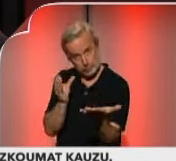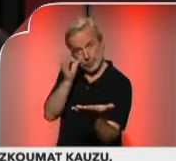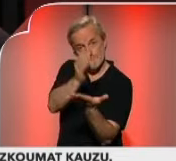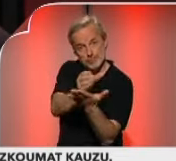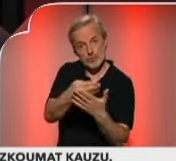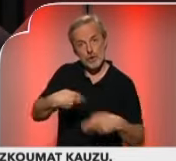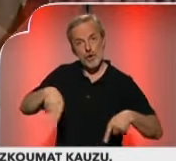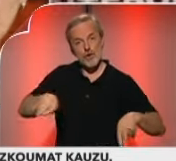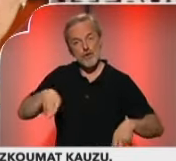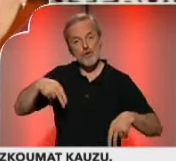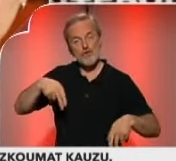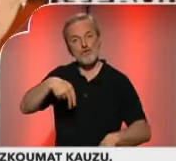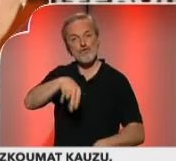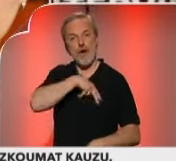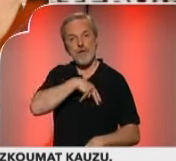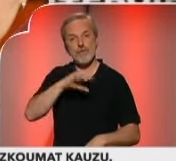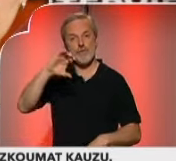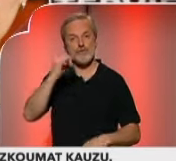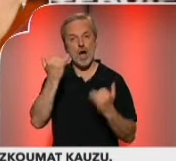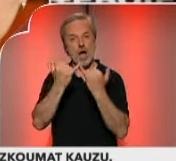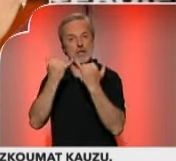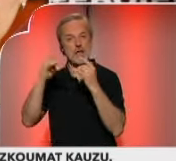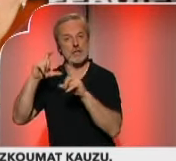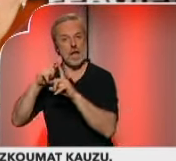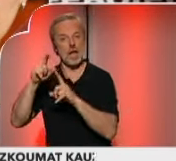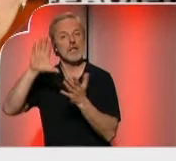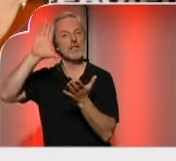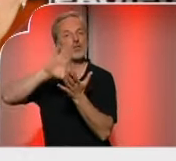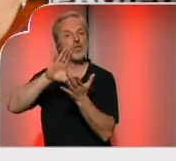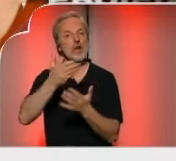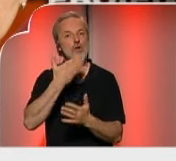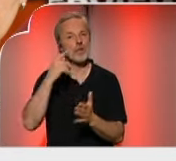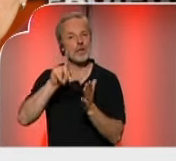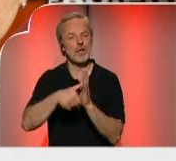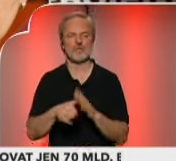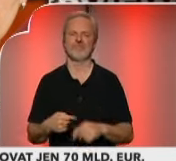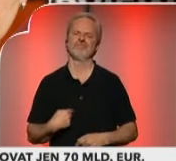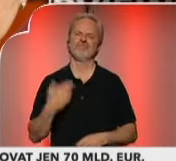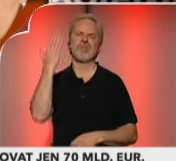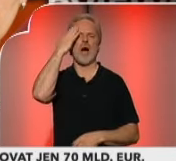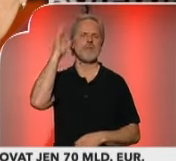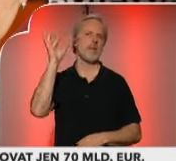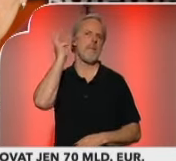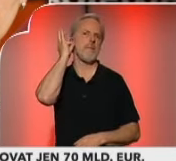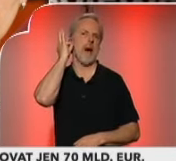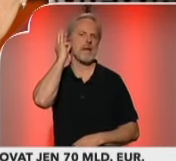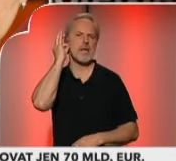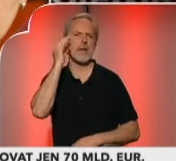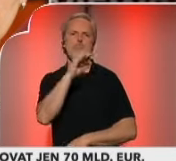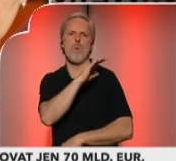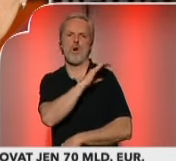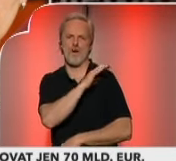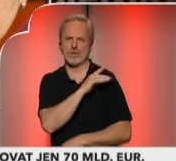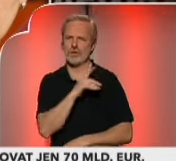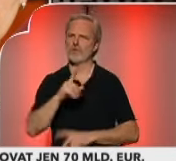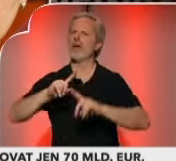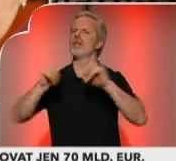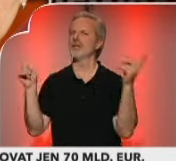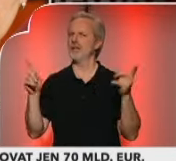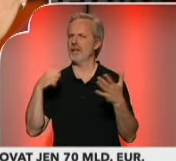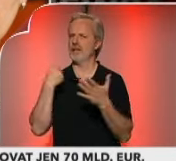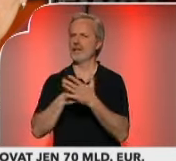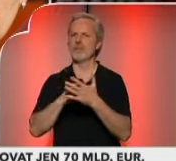tou stmelující osobností Já si myslím že Zuzana moravčíková je trochu jiná záležitost než Marcel Chládek